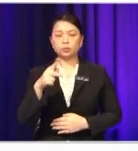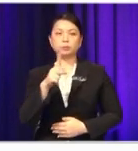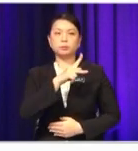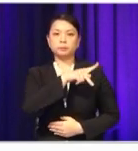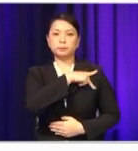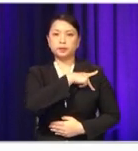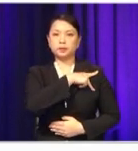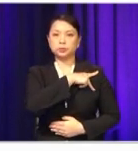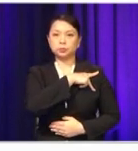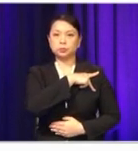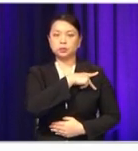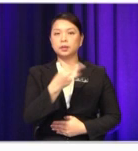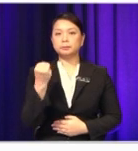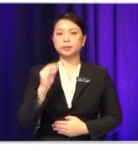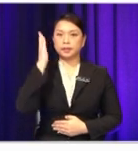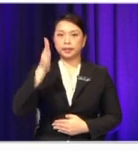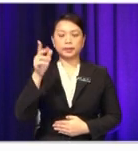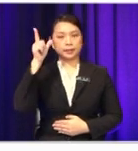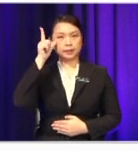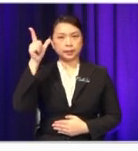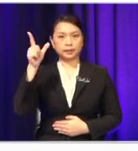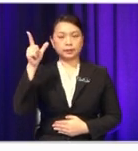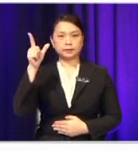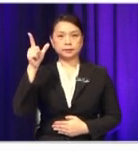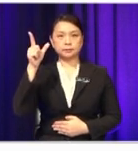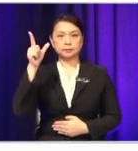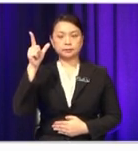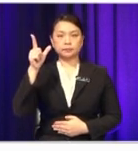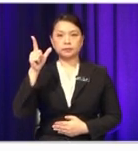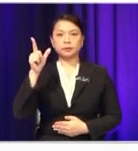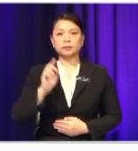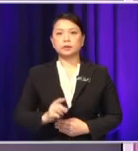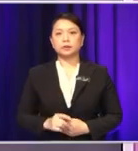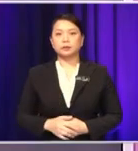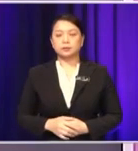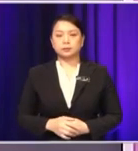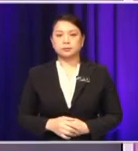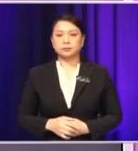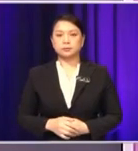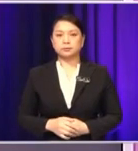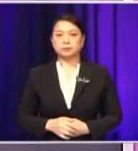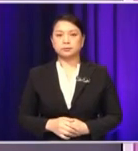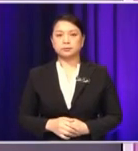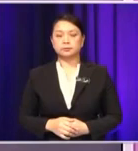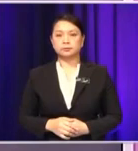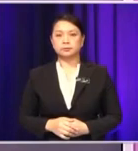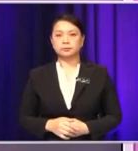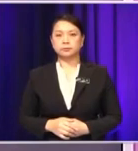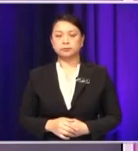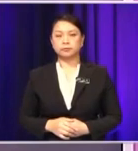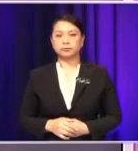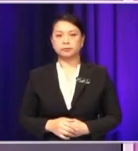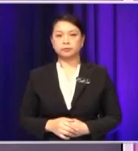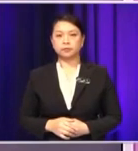secara umumnya akan mereka akan melihat secara bird's eye view ataupun helicopter view tentang